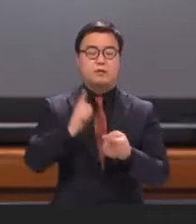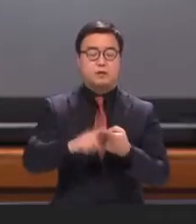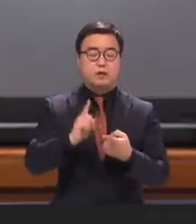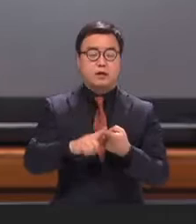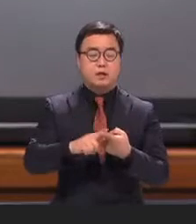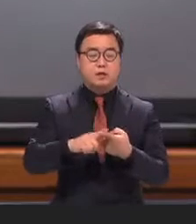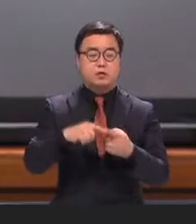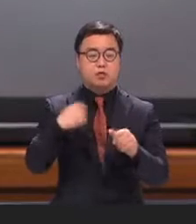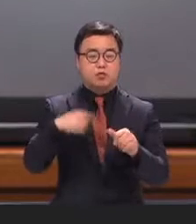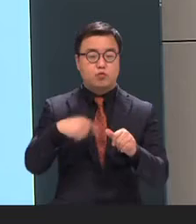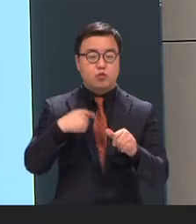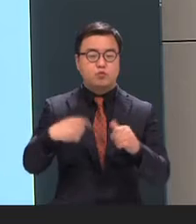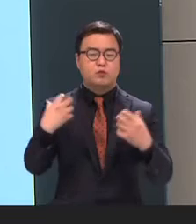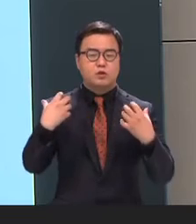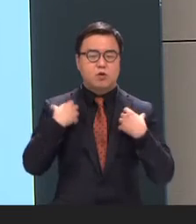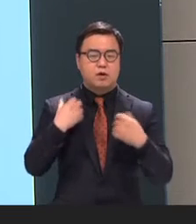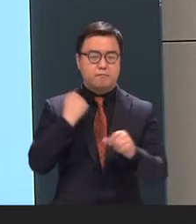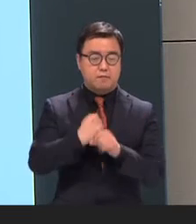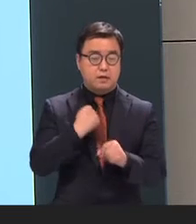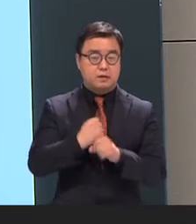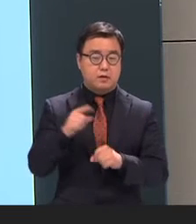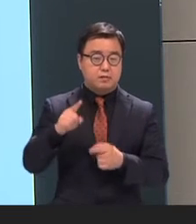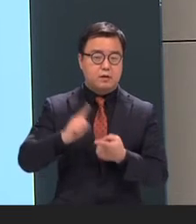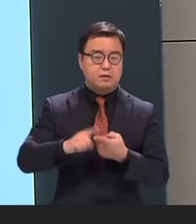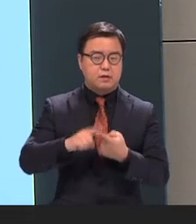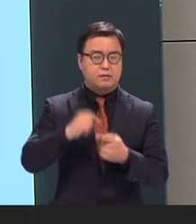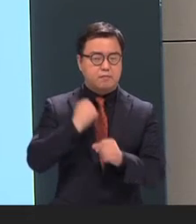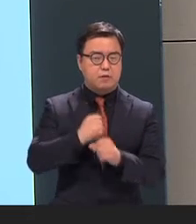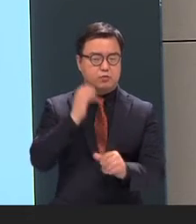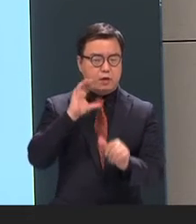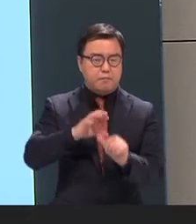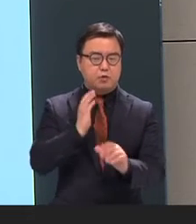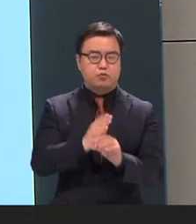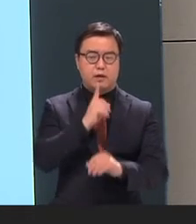있다며 우려를 나타내기도 했습니다. EBS 뉴스 이은영입니다.